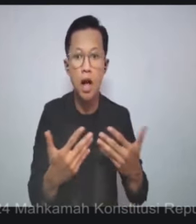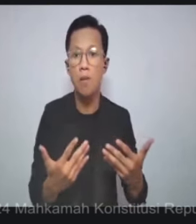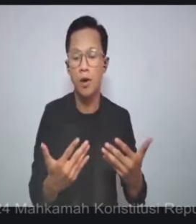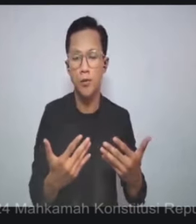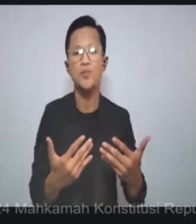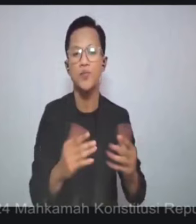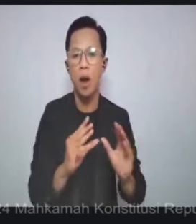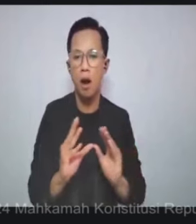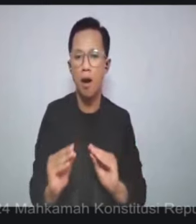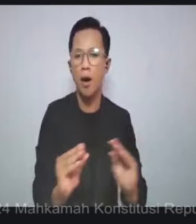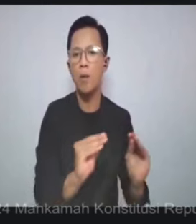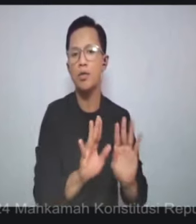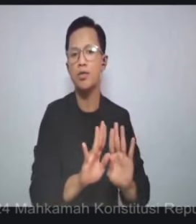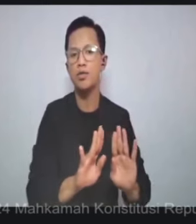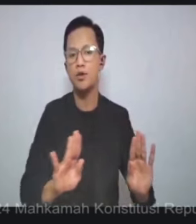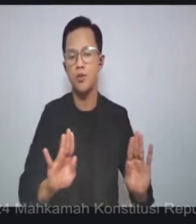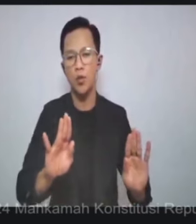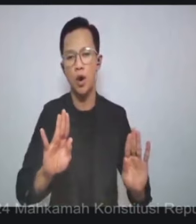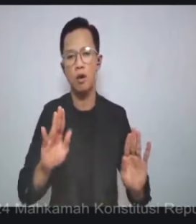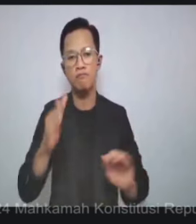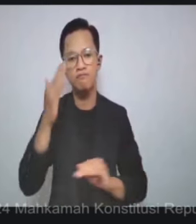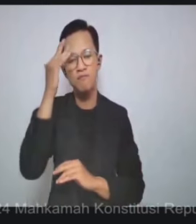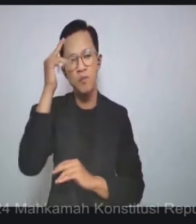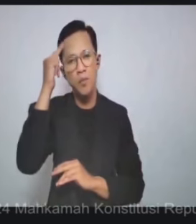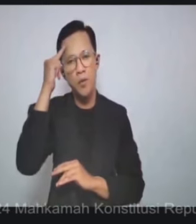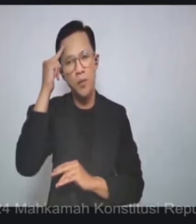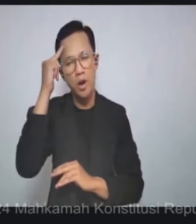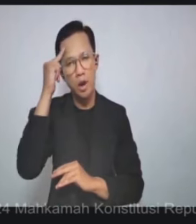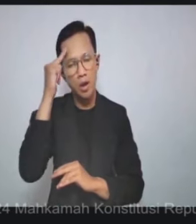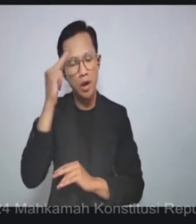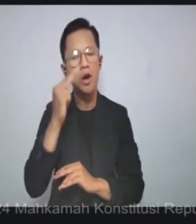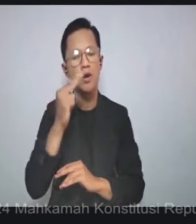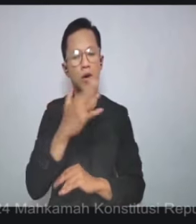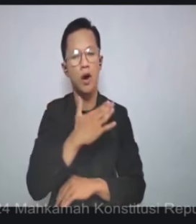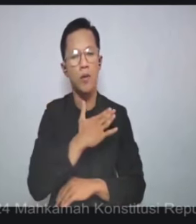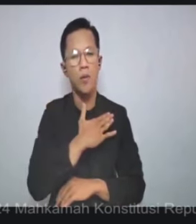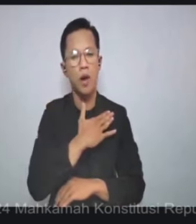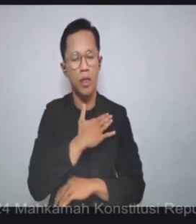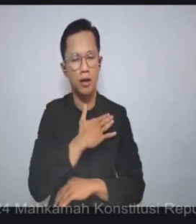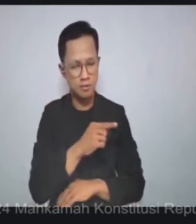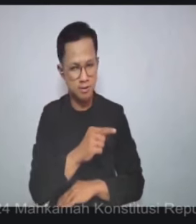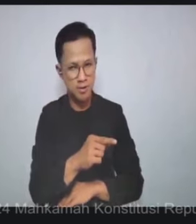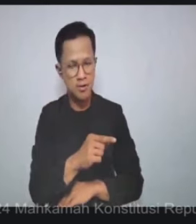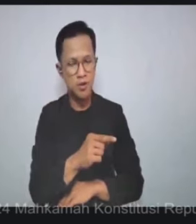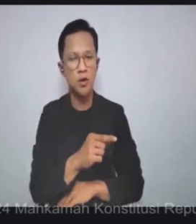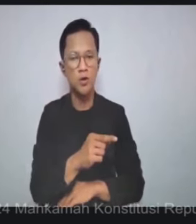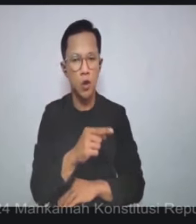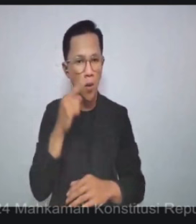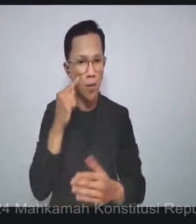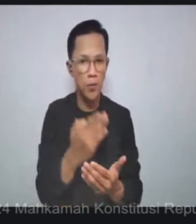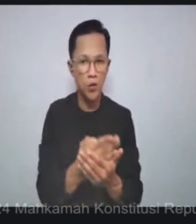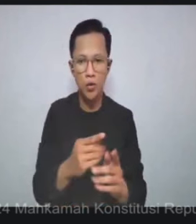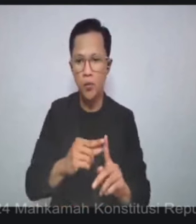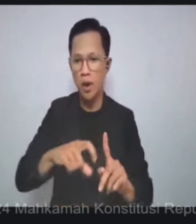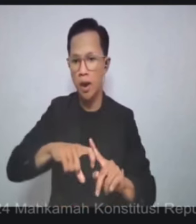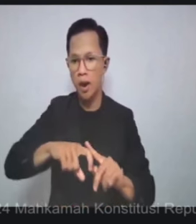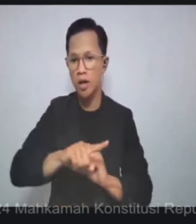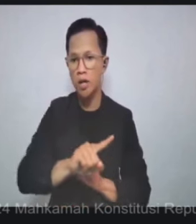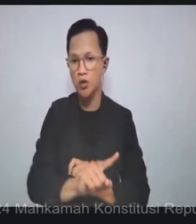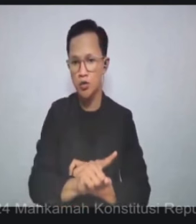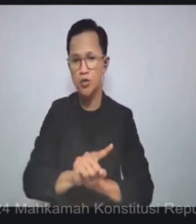pimpinan Bu Kabupaten pamekassan untuk Menak lanjuti temuan video bukti pk19 bukti PK